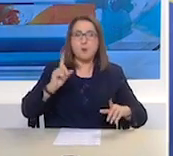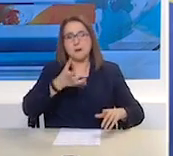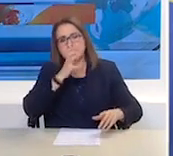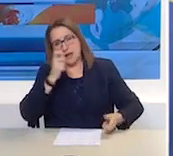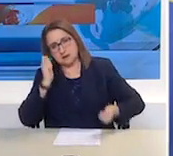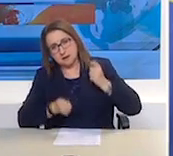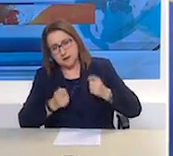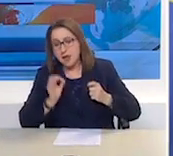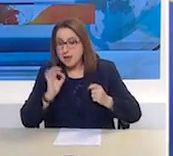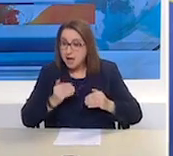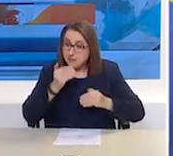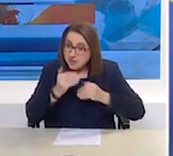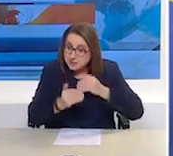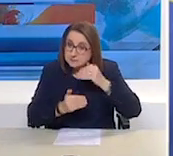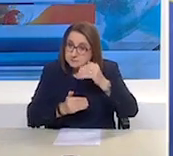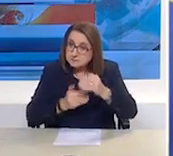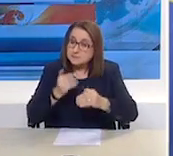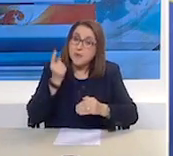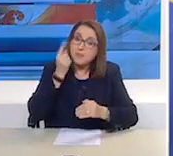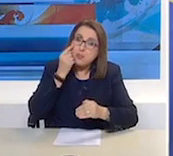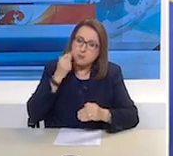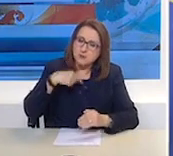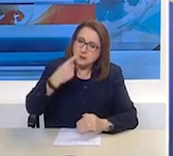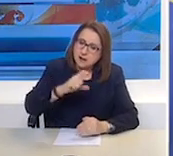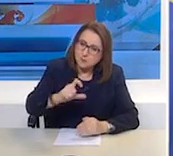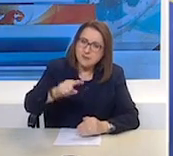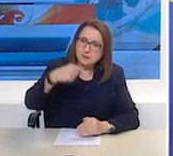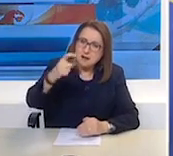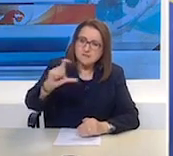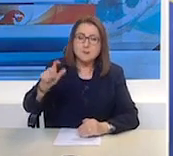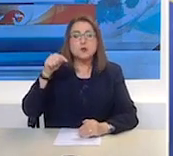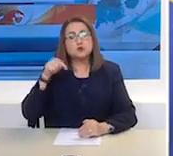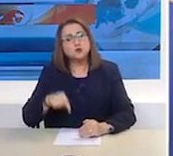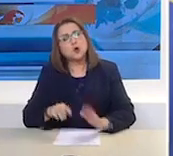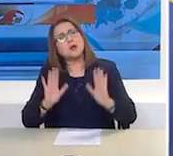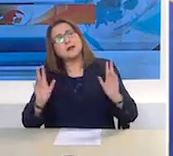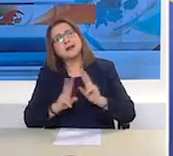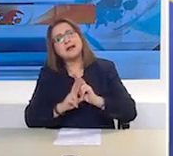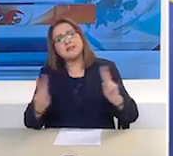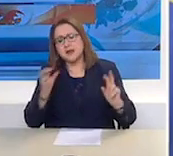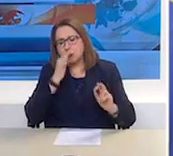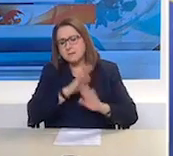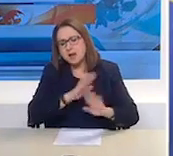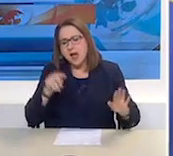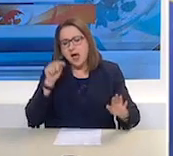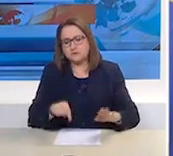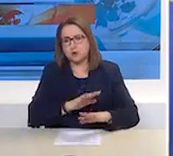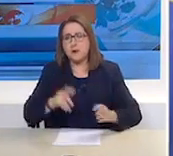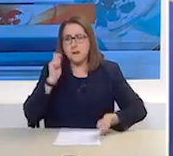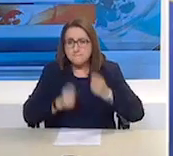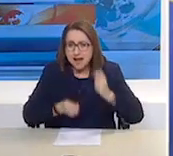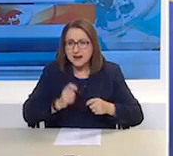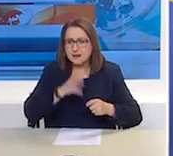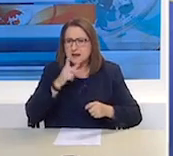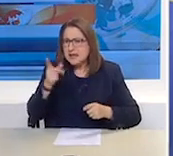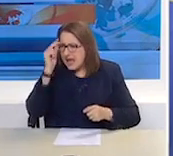εξετάζουμε κάθε εβδομάδα το τι βήμα πρέπει να κάνουμε μπροστά. Για την ώρα νομίζω είναι ξεκάθαρο ότι αυτά τα δύο δεν χωρούν κάποια